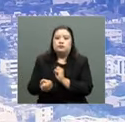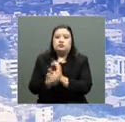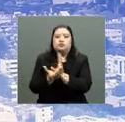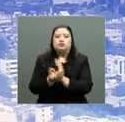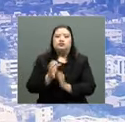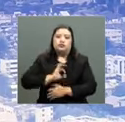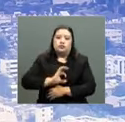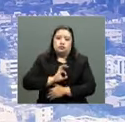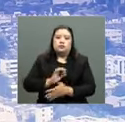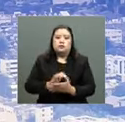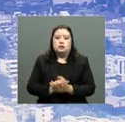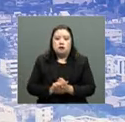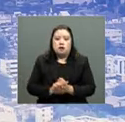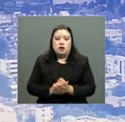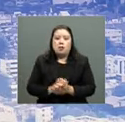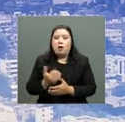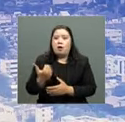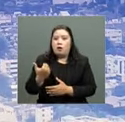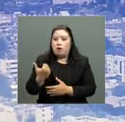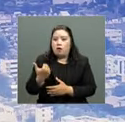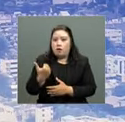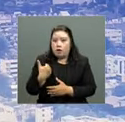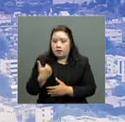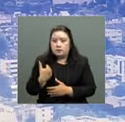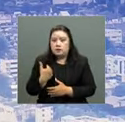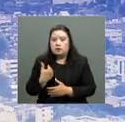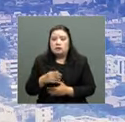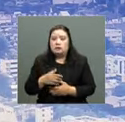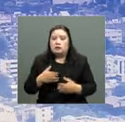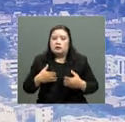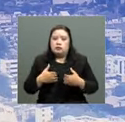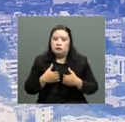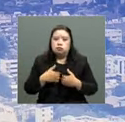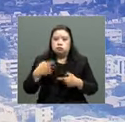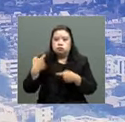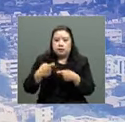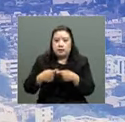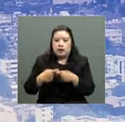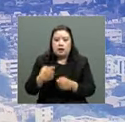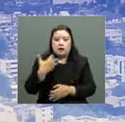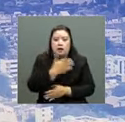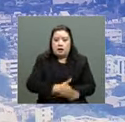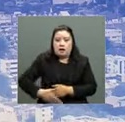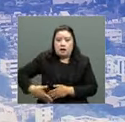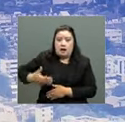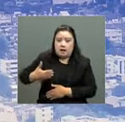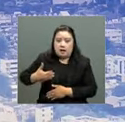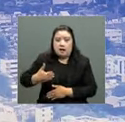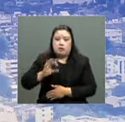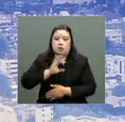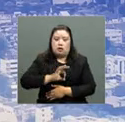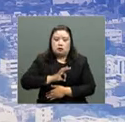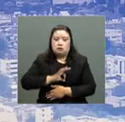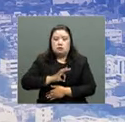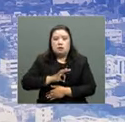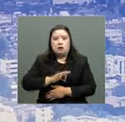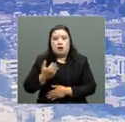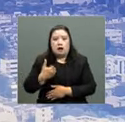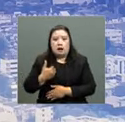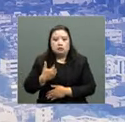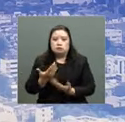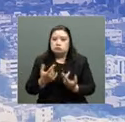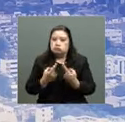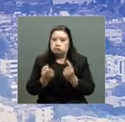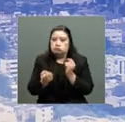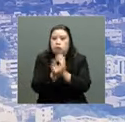นี่ยร่างกายของเรากับจิตใจของเราจะเกิดปฏิกิริยาที่ผิดปกติไปจากเวลาเดิมเ